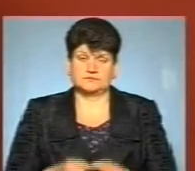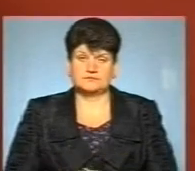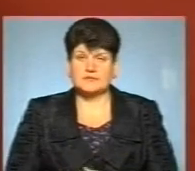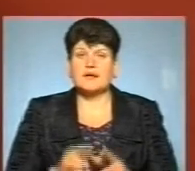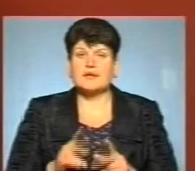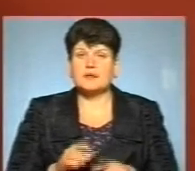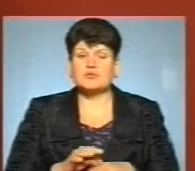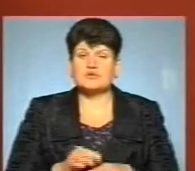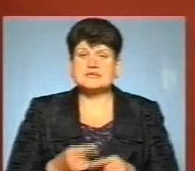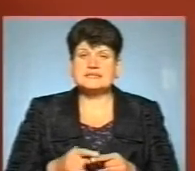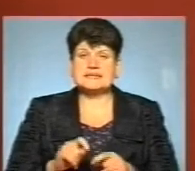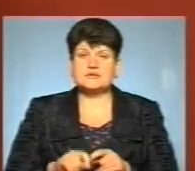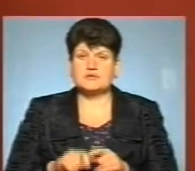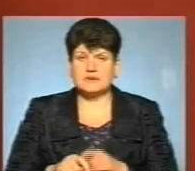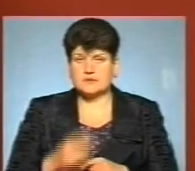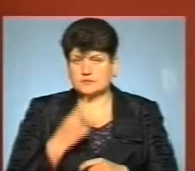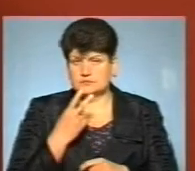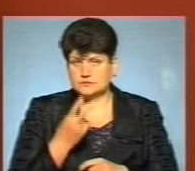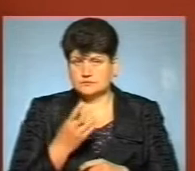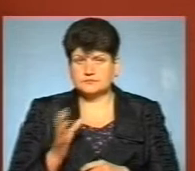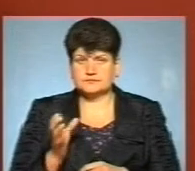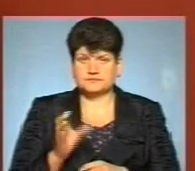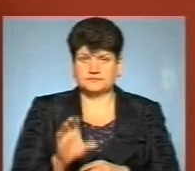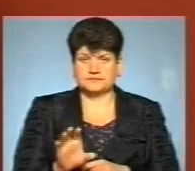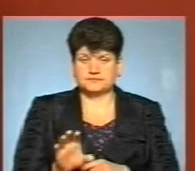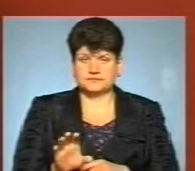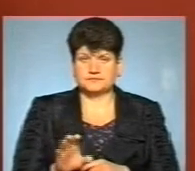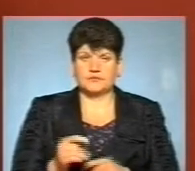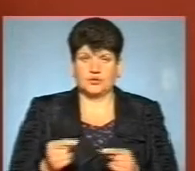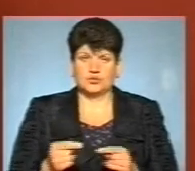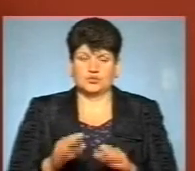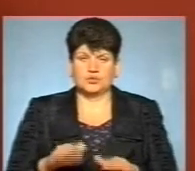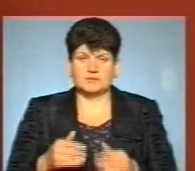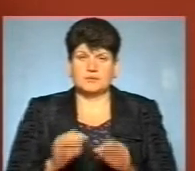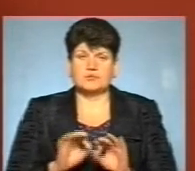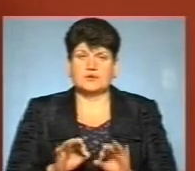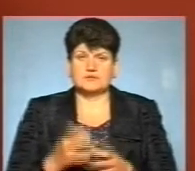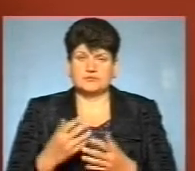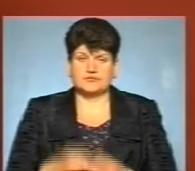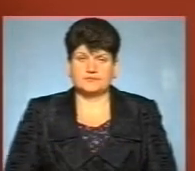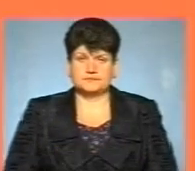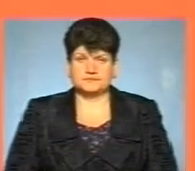відбувається це тестування? Пропоную зараз переглянути у сюжеті, і тоді ми дещо пояснимо вже зі студії.